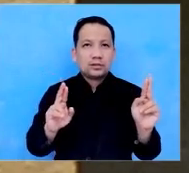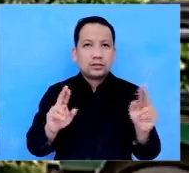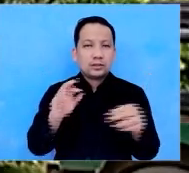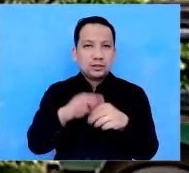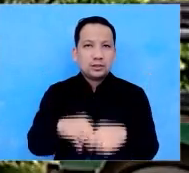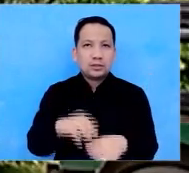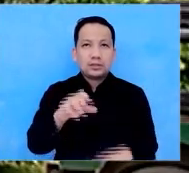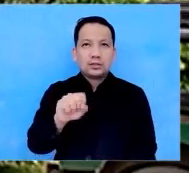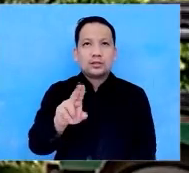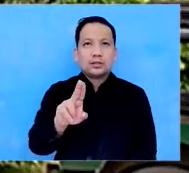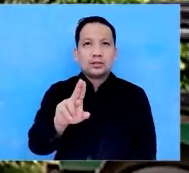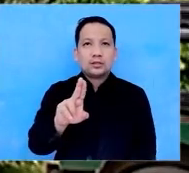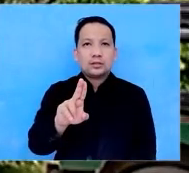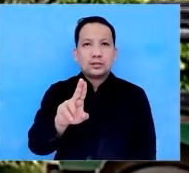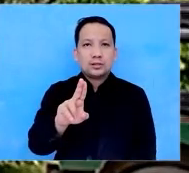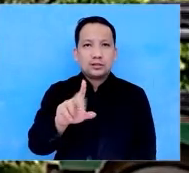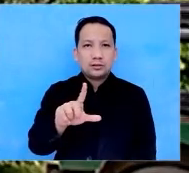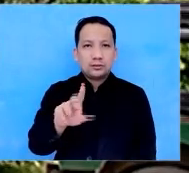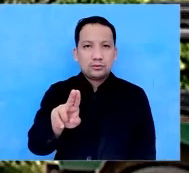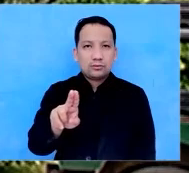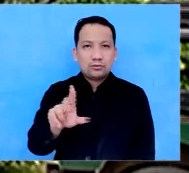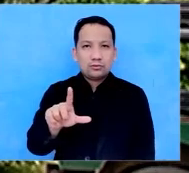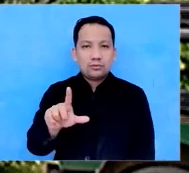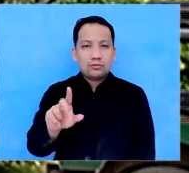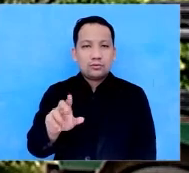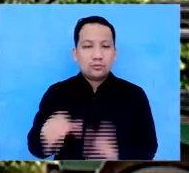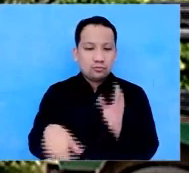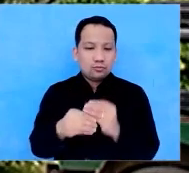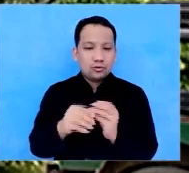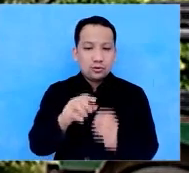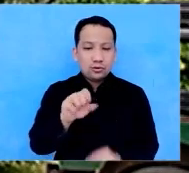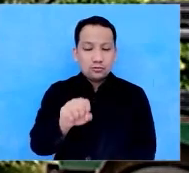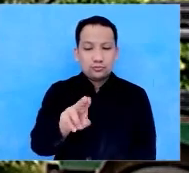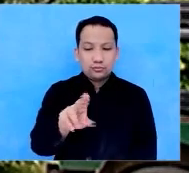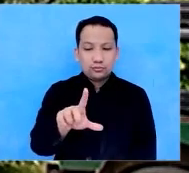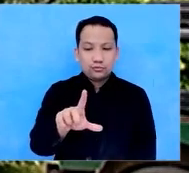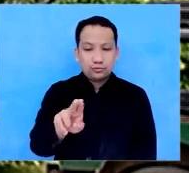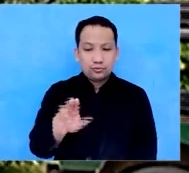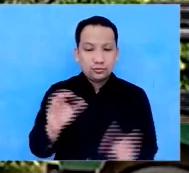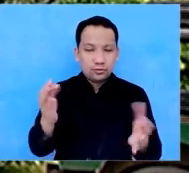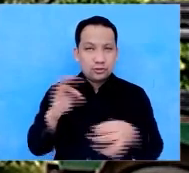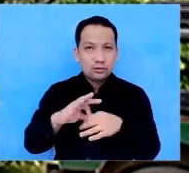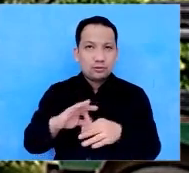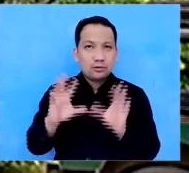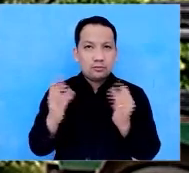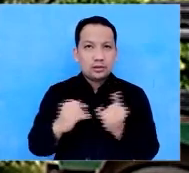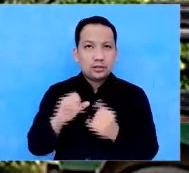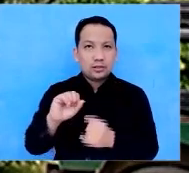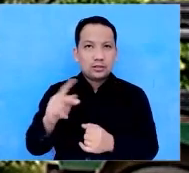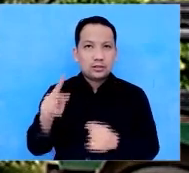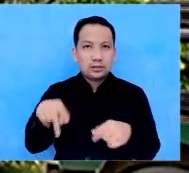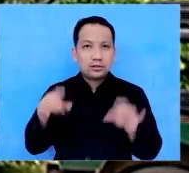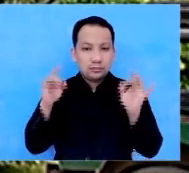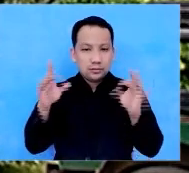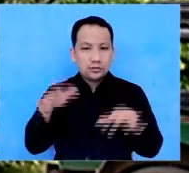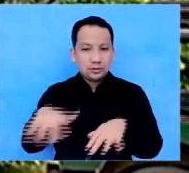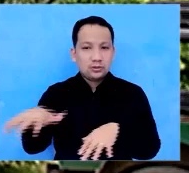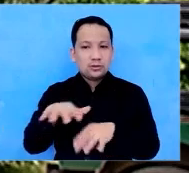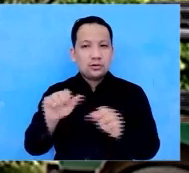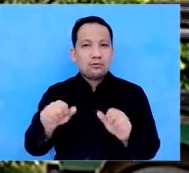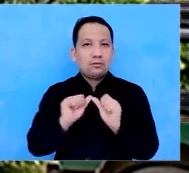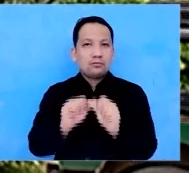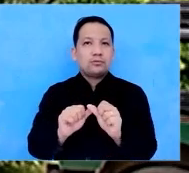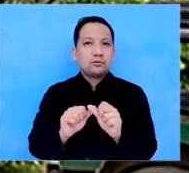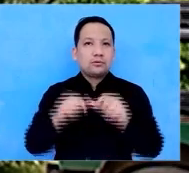Sulu. Kakambal na ng trabaho ng election officers ang panganib tuwing may barangay at sanggunian kabataan elections. Kaya